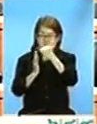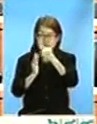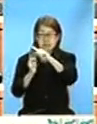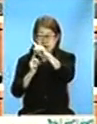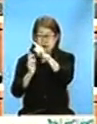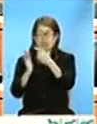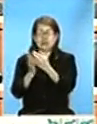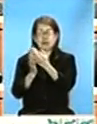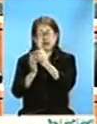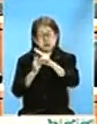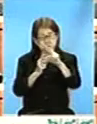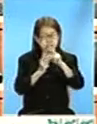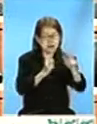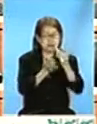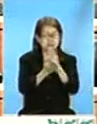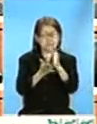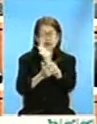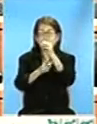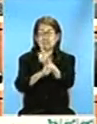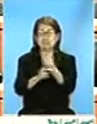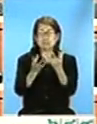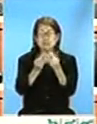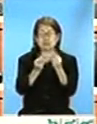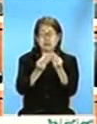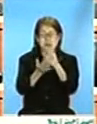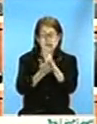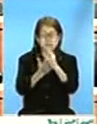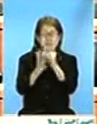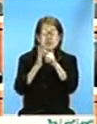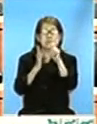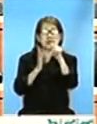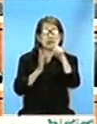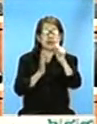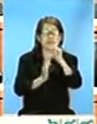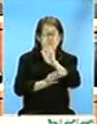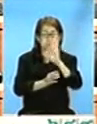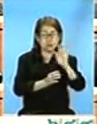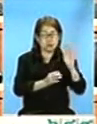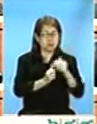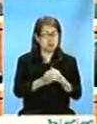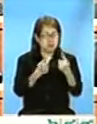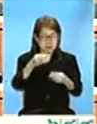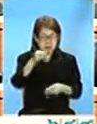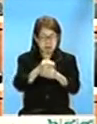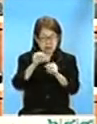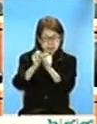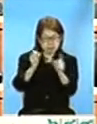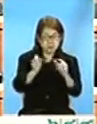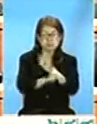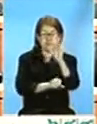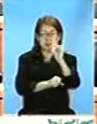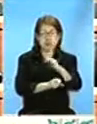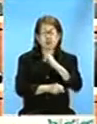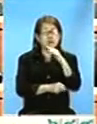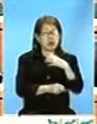คนที่1ของเขตที่2ก็ไปก็ได้ใช่มั้ยครับคนที่1ของเขตที่3ก็จะได้ตรงนี้ครับท่านเขียนไม่ครบถ้าจะเขียนให้ครบ